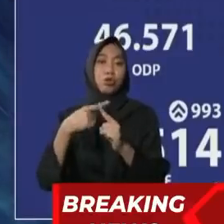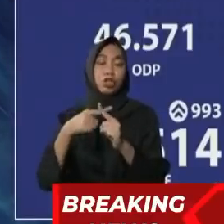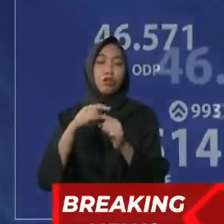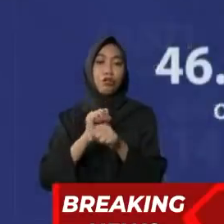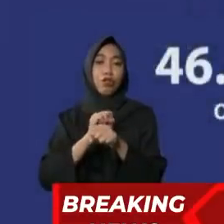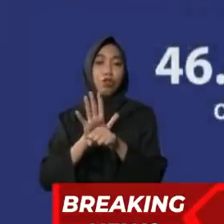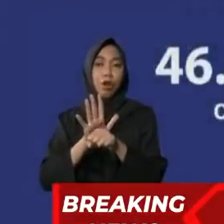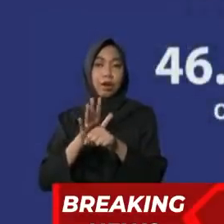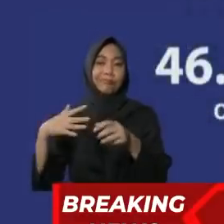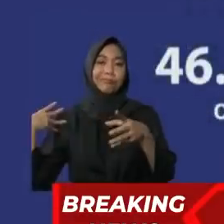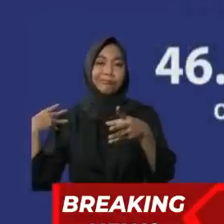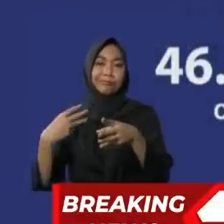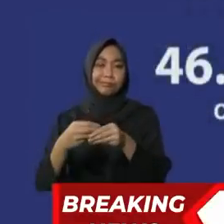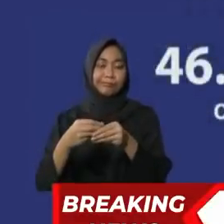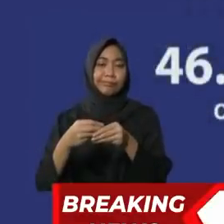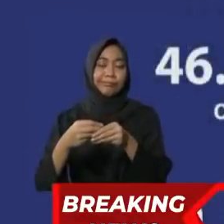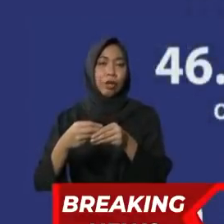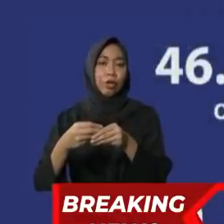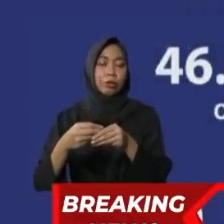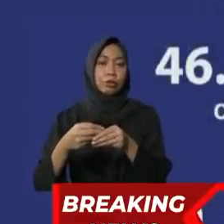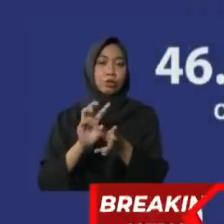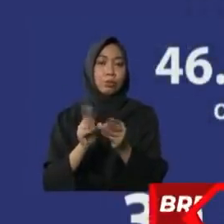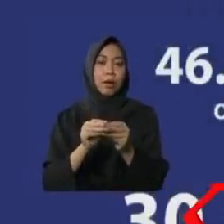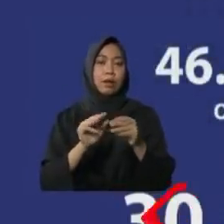19 yang positif sebanyak